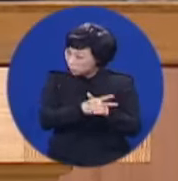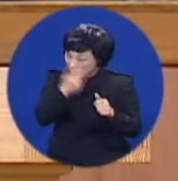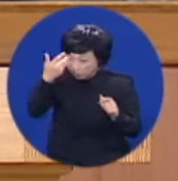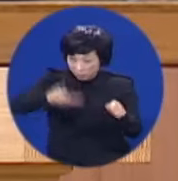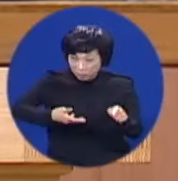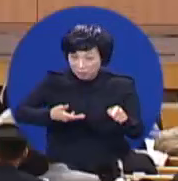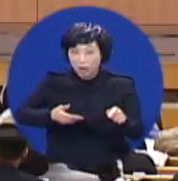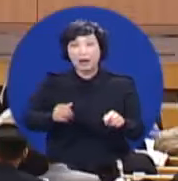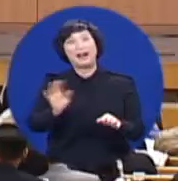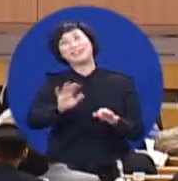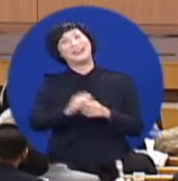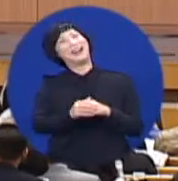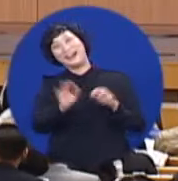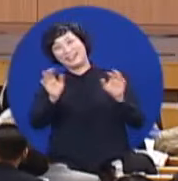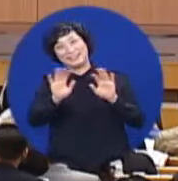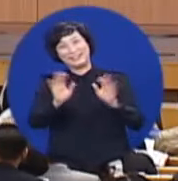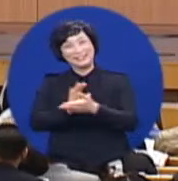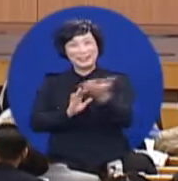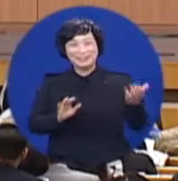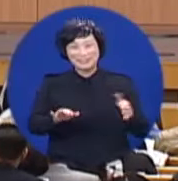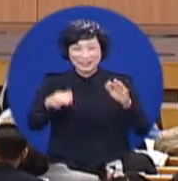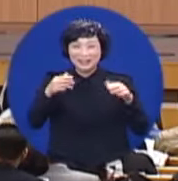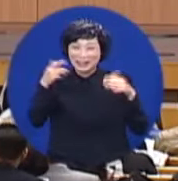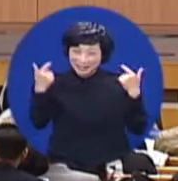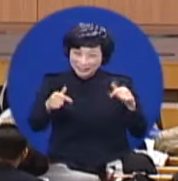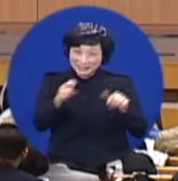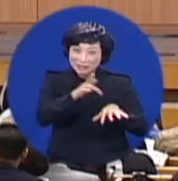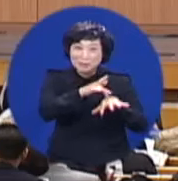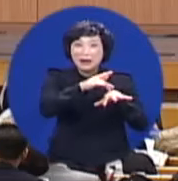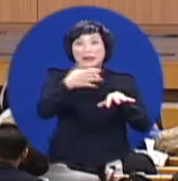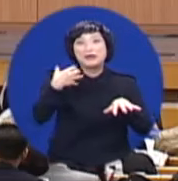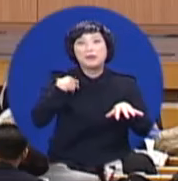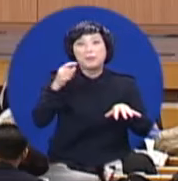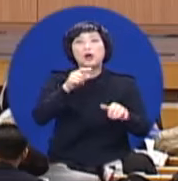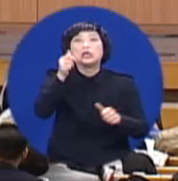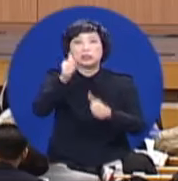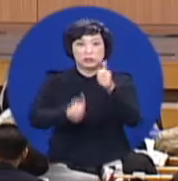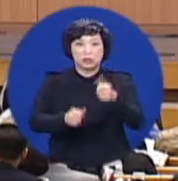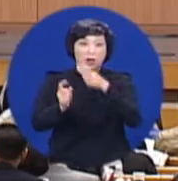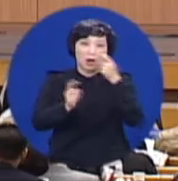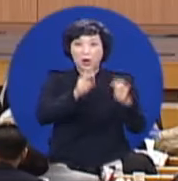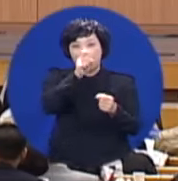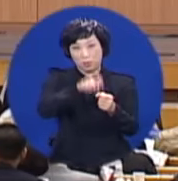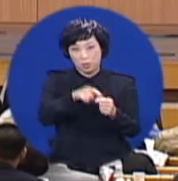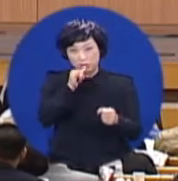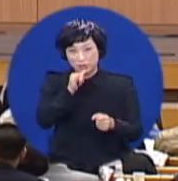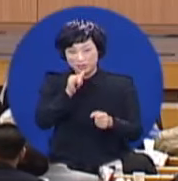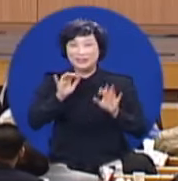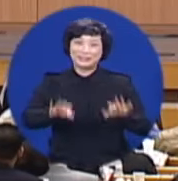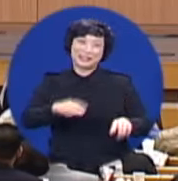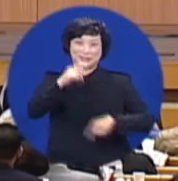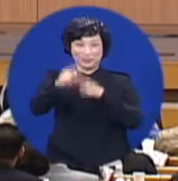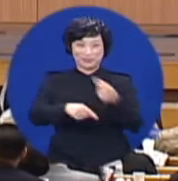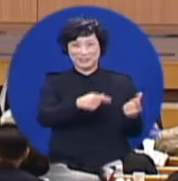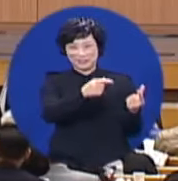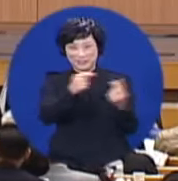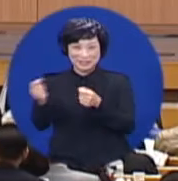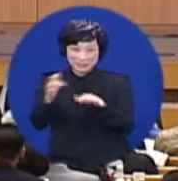말이 아니라 마귀는 항상 시험하는 자다. 다시 마귀는